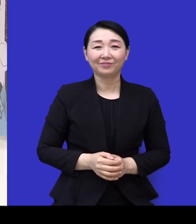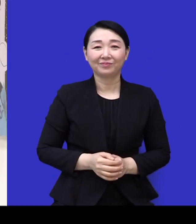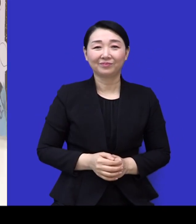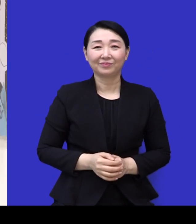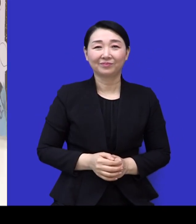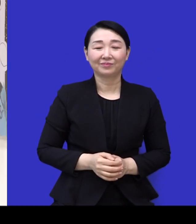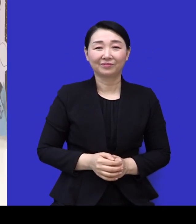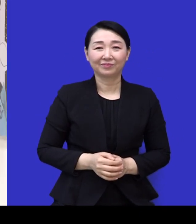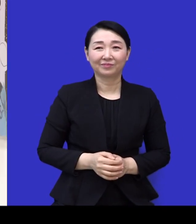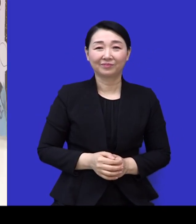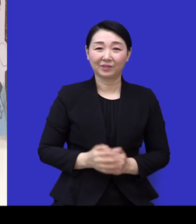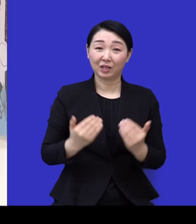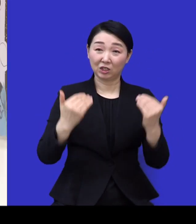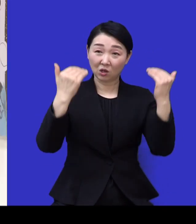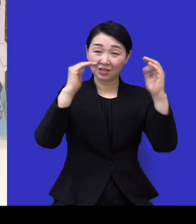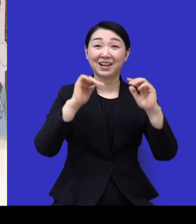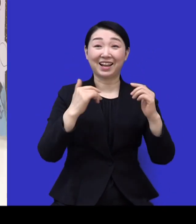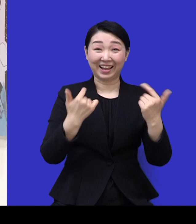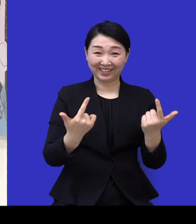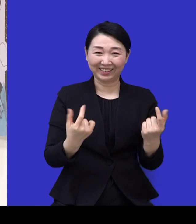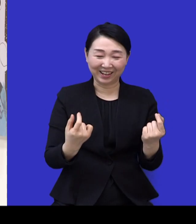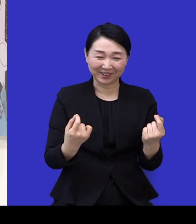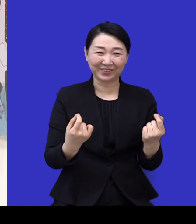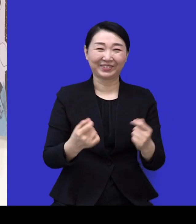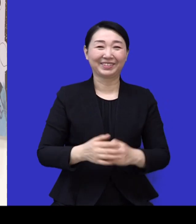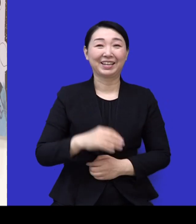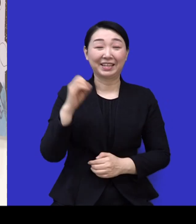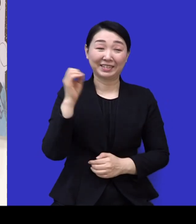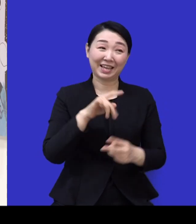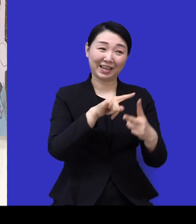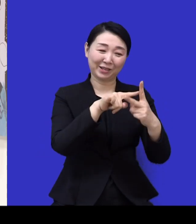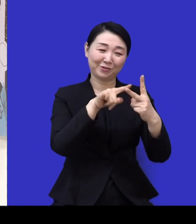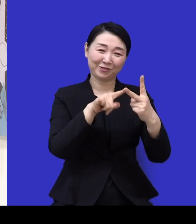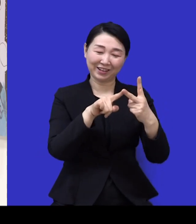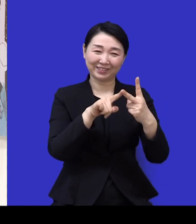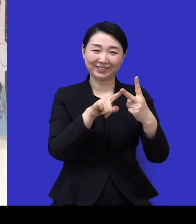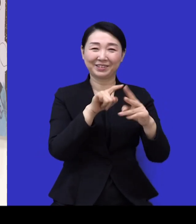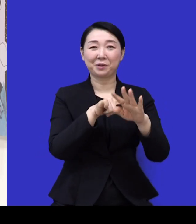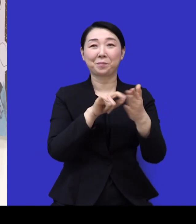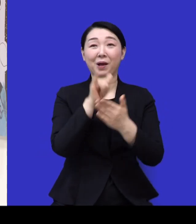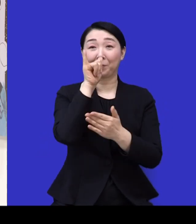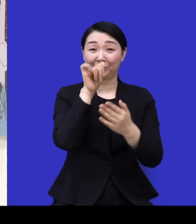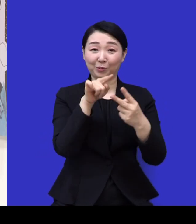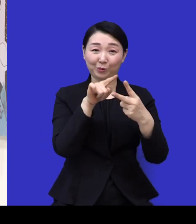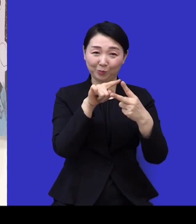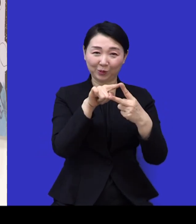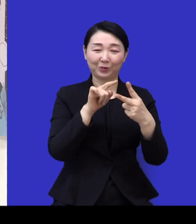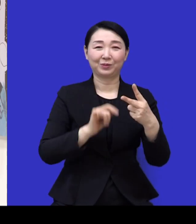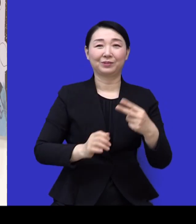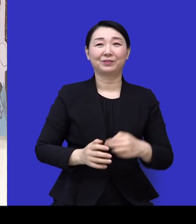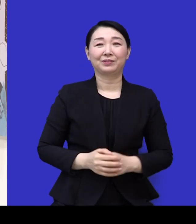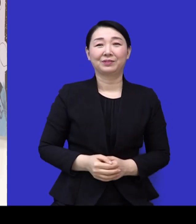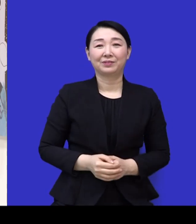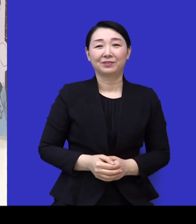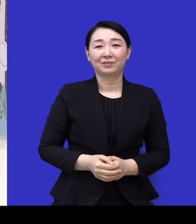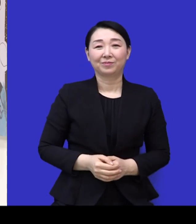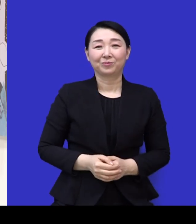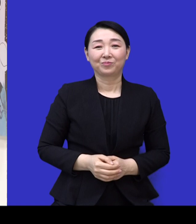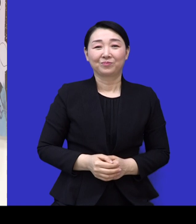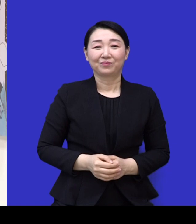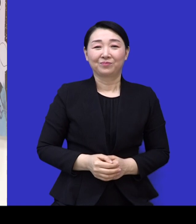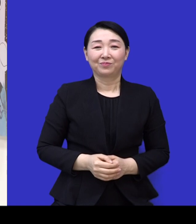이게 뭐 성장은 아닌 것 같고 한 두 가지 정도 마음이 있어요. 네. 그러니까 첫 번째는 그러니까 이렇게 많이들